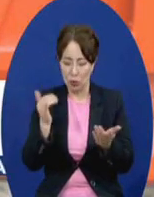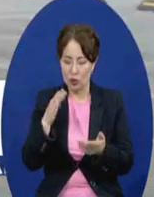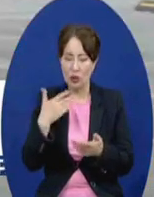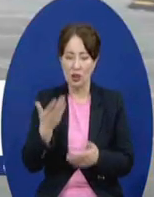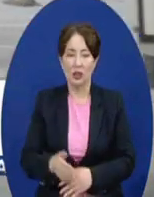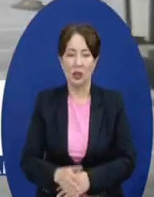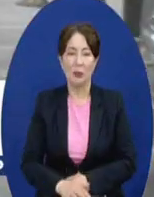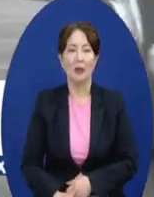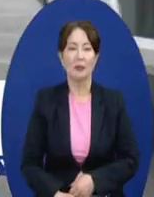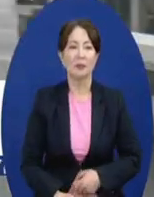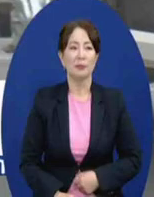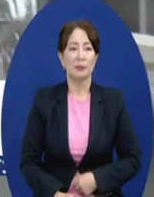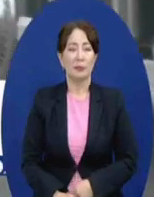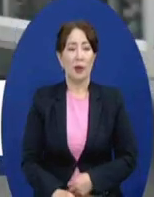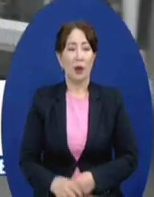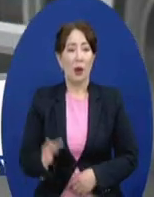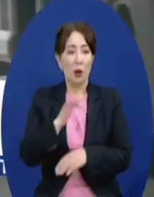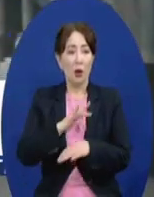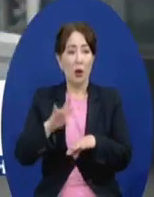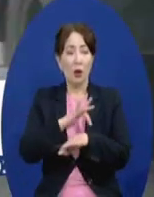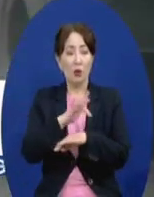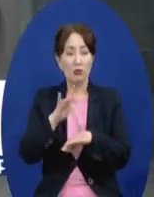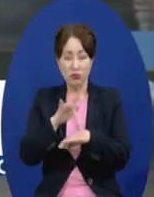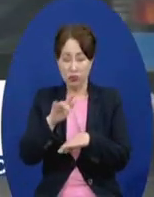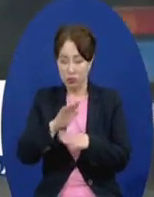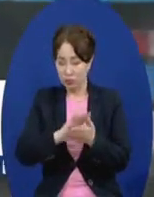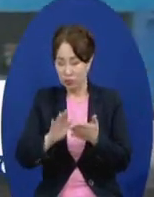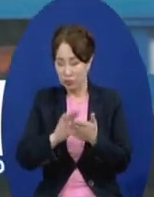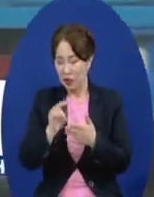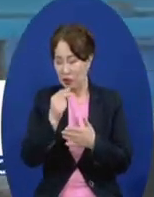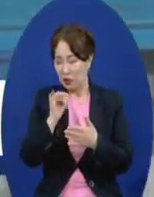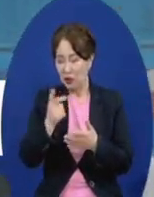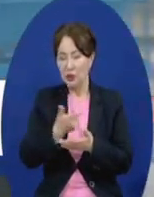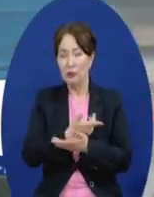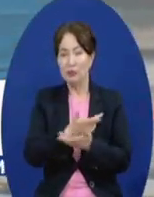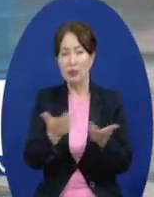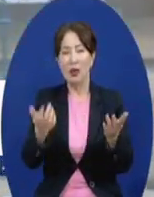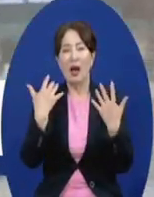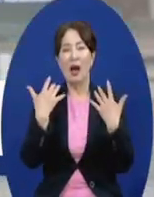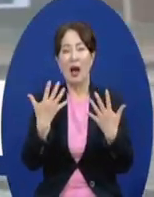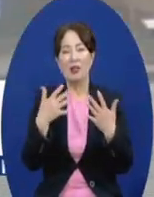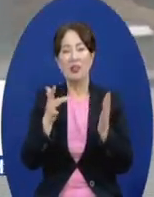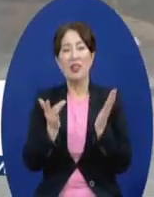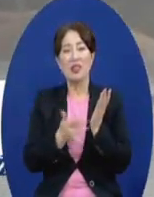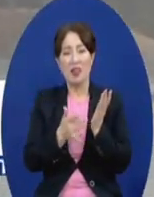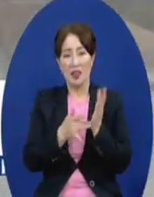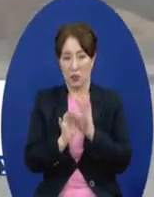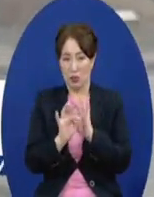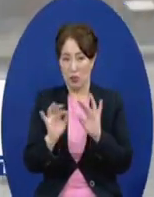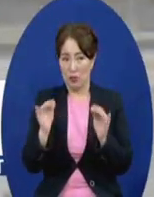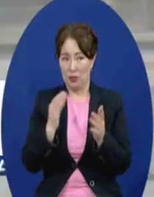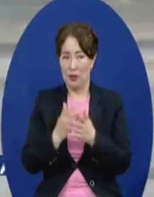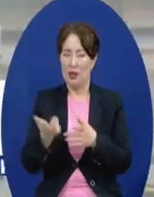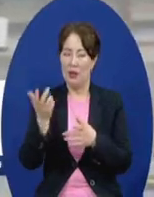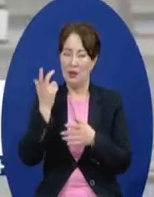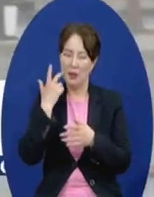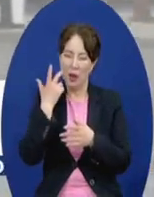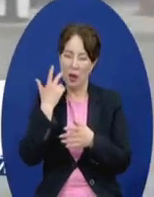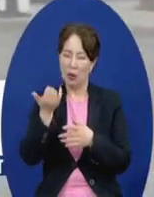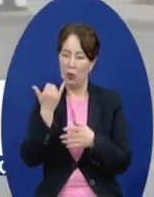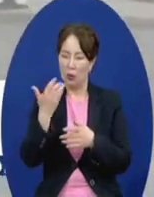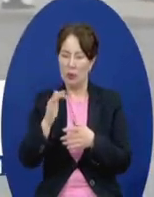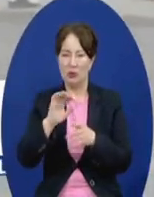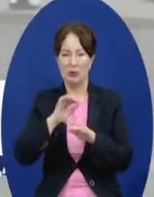усалгаа хийдэг байгаа. Хотогчлолын газар чигшүүлэлт хийх 13 техник бий. Зуны үйлрэлт байгалийн хурд тунцаас гадна байнгын усалгаа